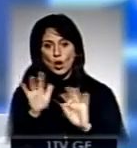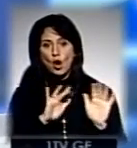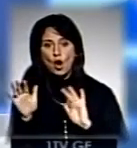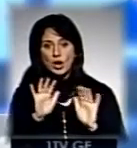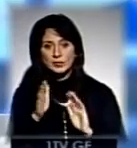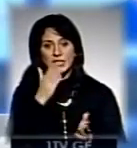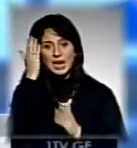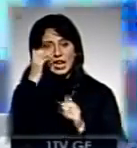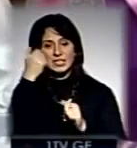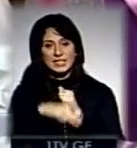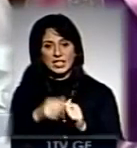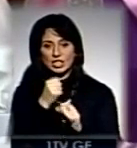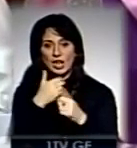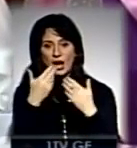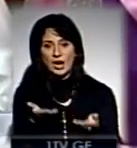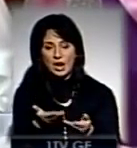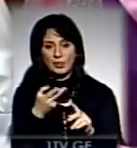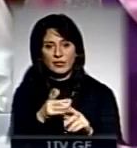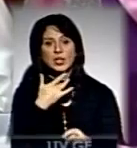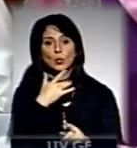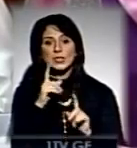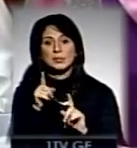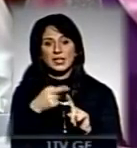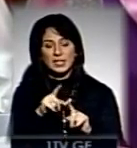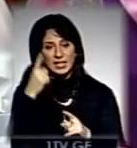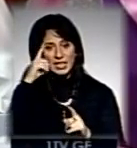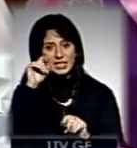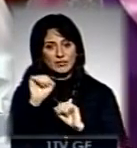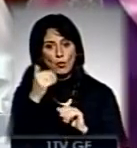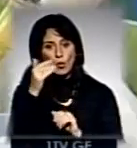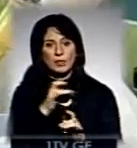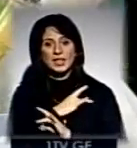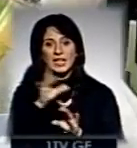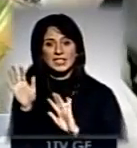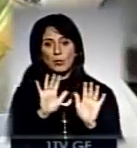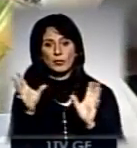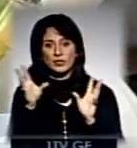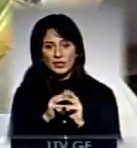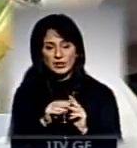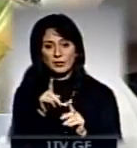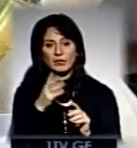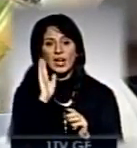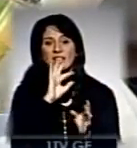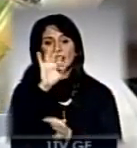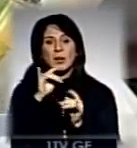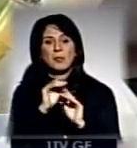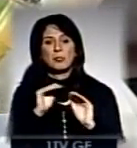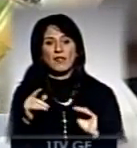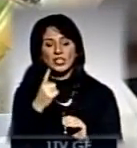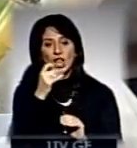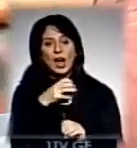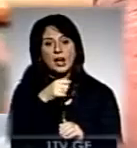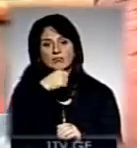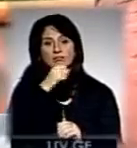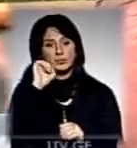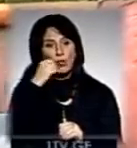ღონისძიებები განსართობ ცენტრში მოეწყო. გორის მუნიციპალიტეტის გამგებლის ინიციატივით სადღესასწაულო ნობათთან ერთად უდედმამო დარჩენილ პატარებსა და 100 წელს